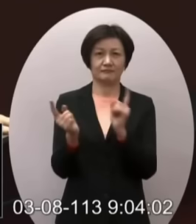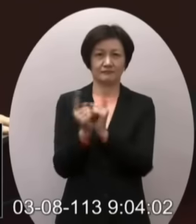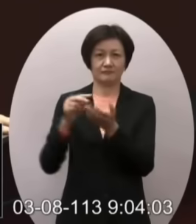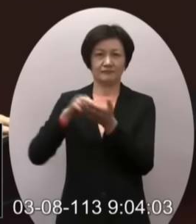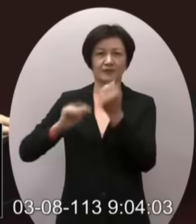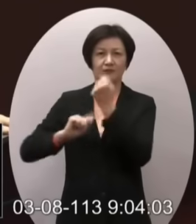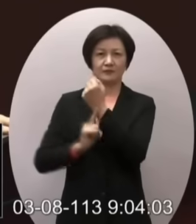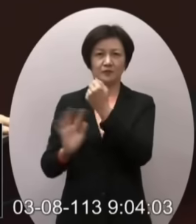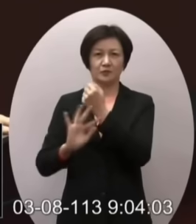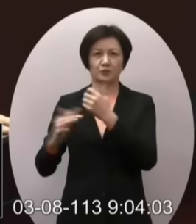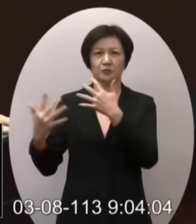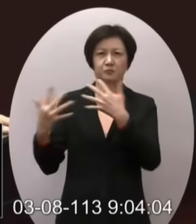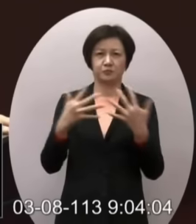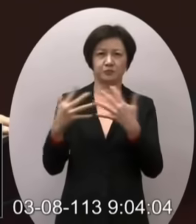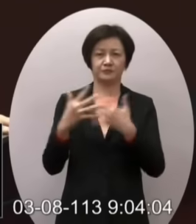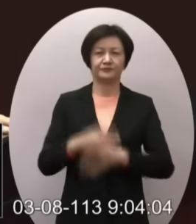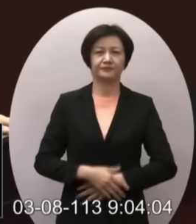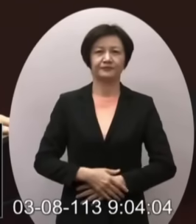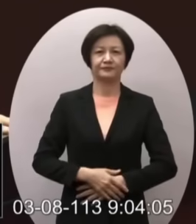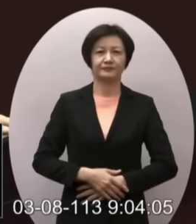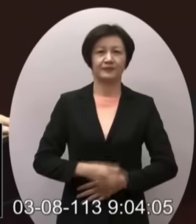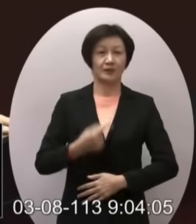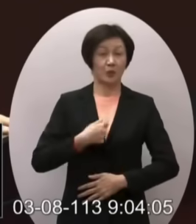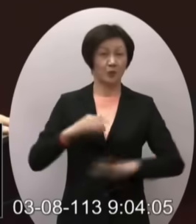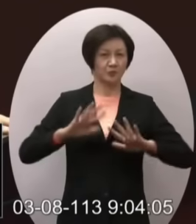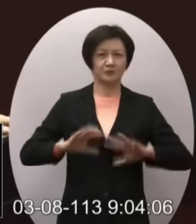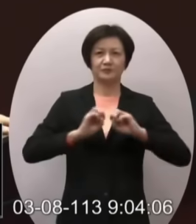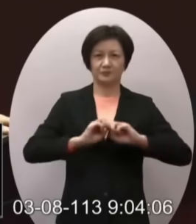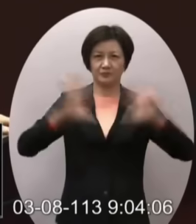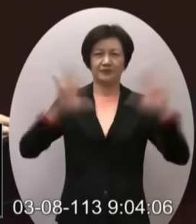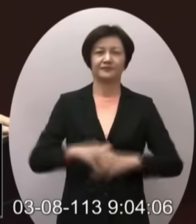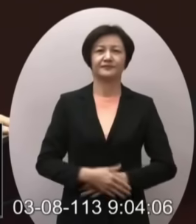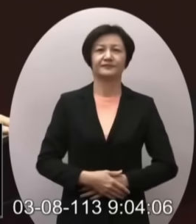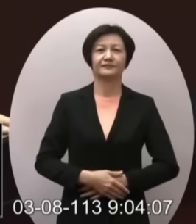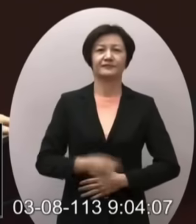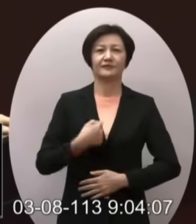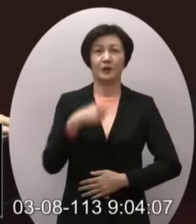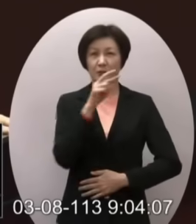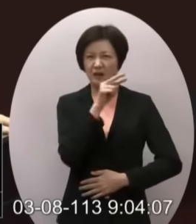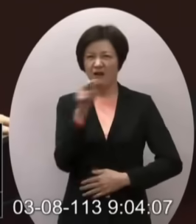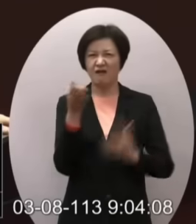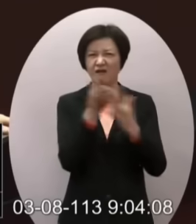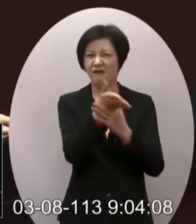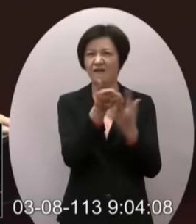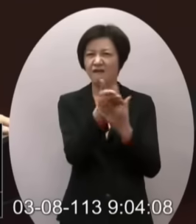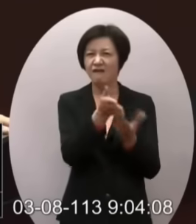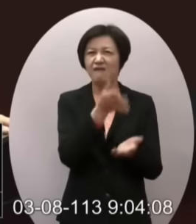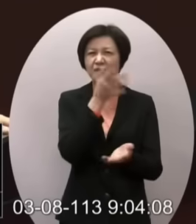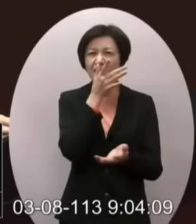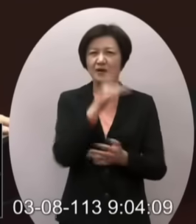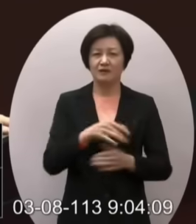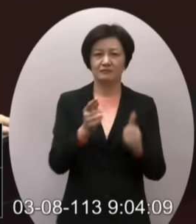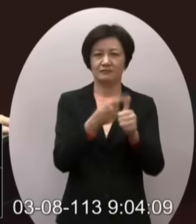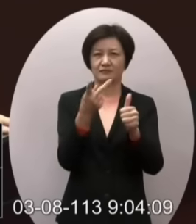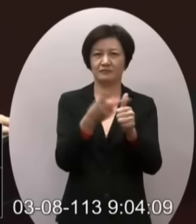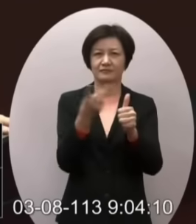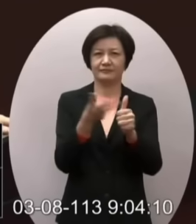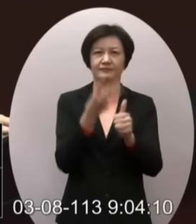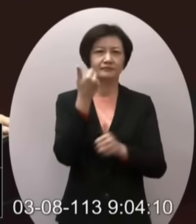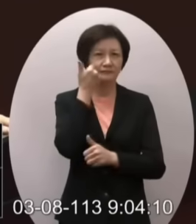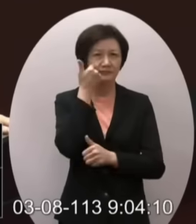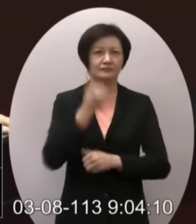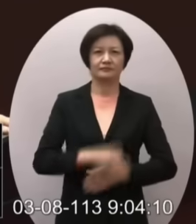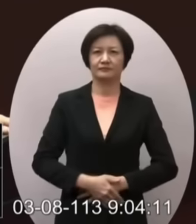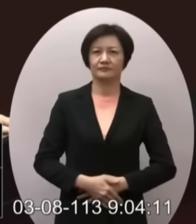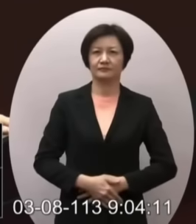质询。那我在这边要公布啊，我看到插画最严重的前3名，